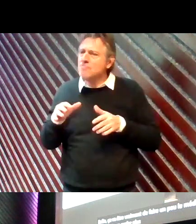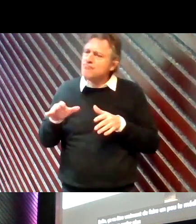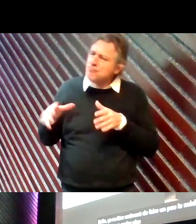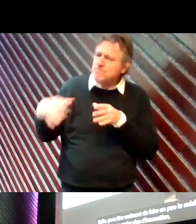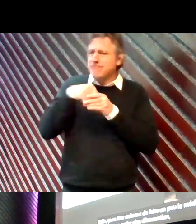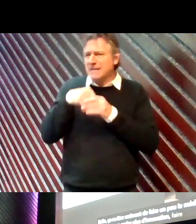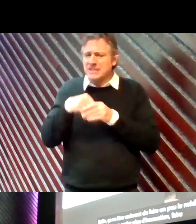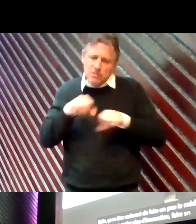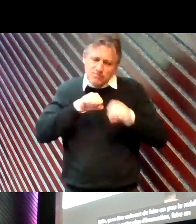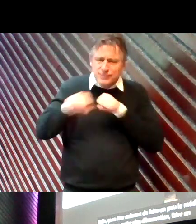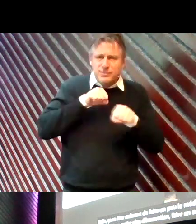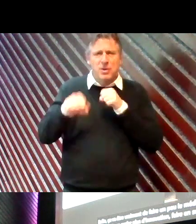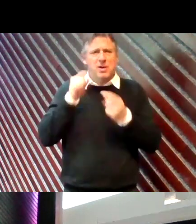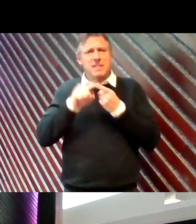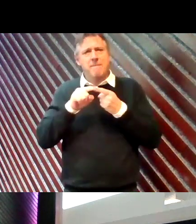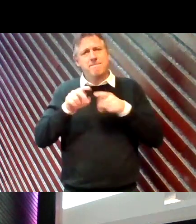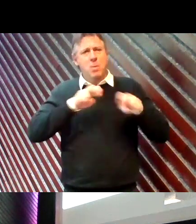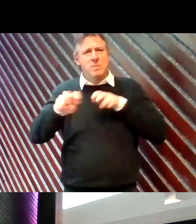vraiment acteur d'une mobilité